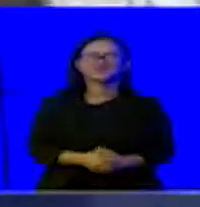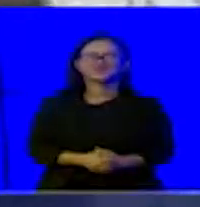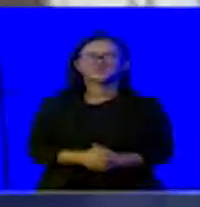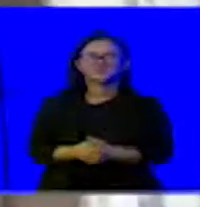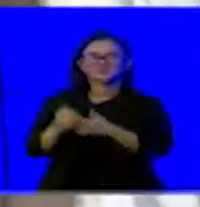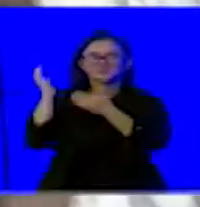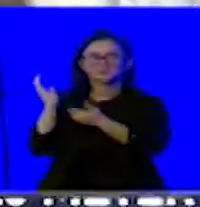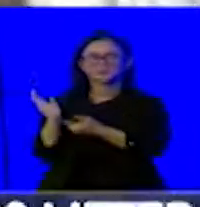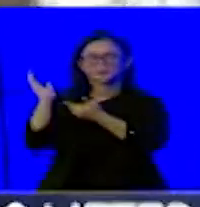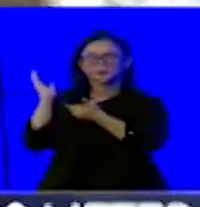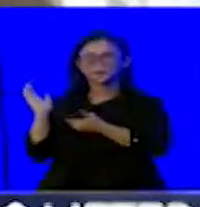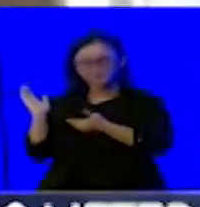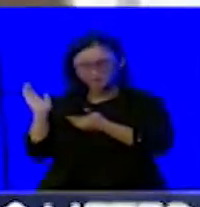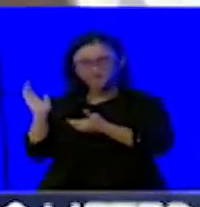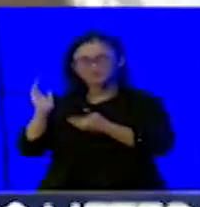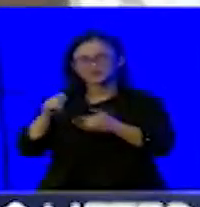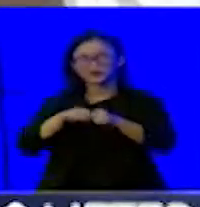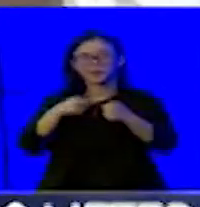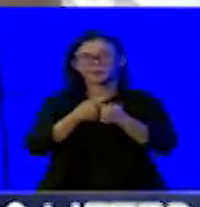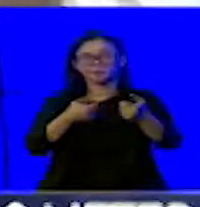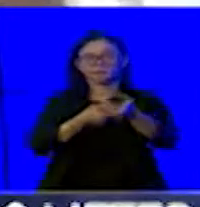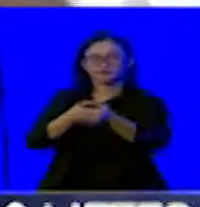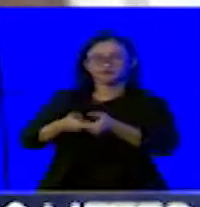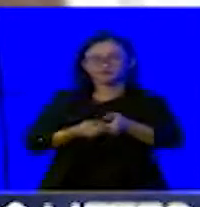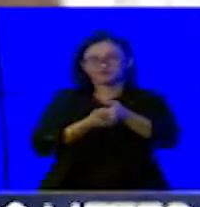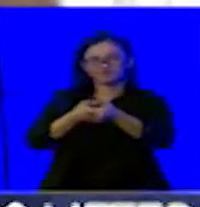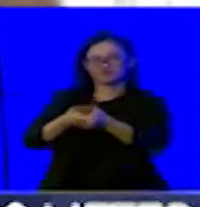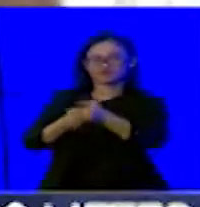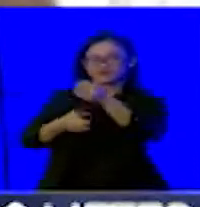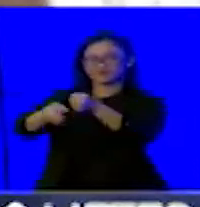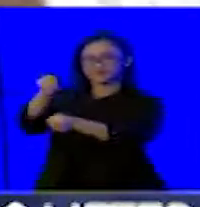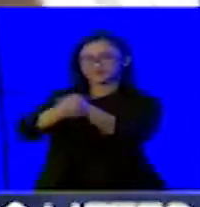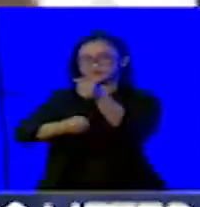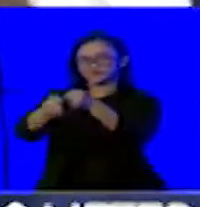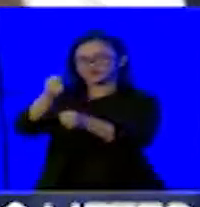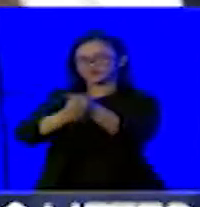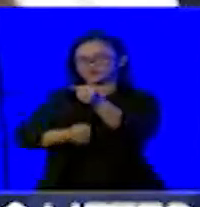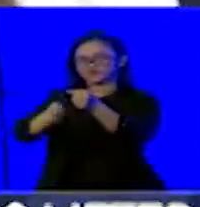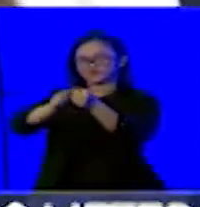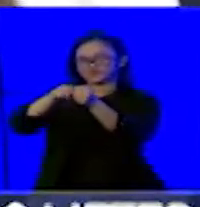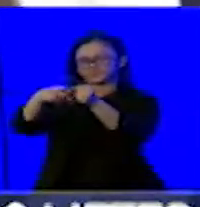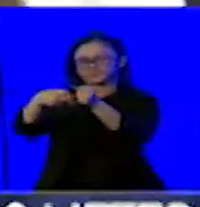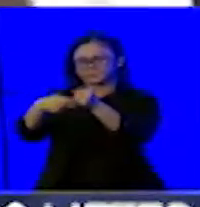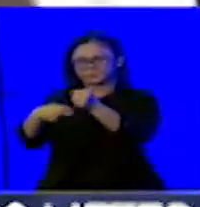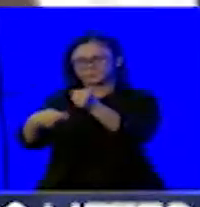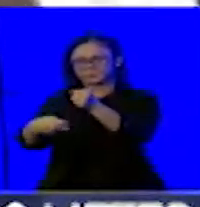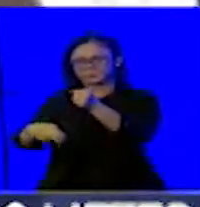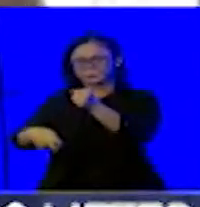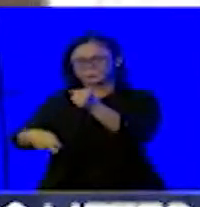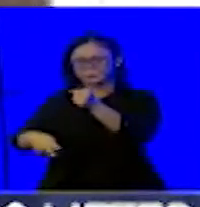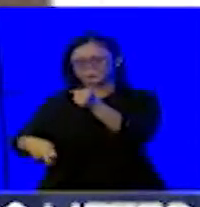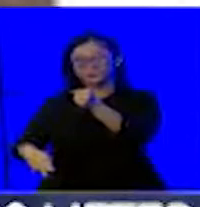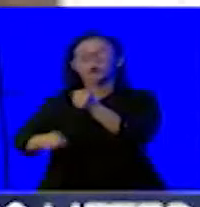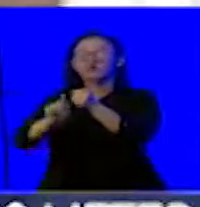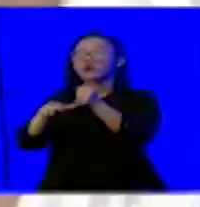Dengan berhati-hati, seorang petugas pemadam kebakaran Sudin Jakarta Timur turun ke sumur sedalam 20 meter. Aksi petugas ini demi